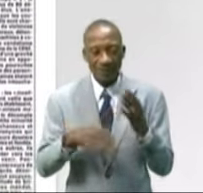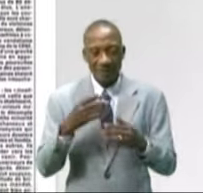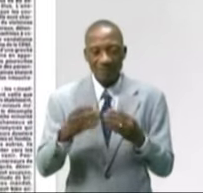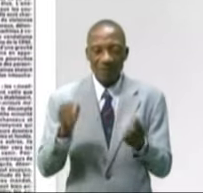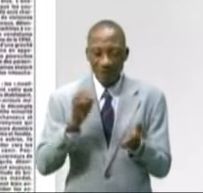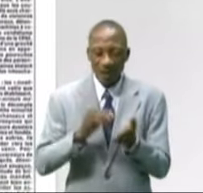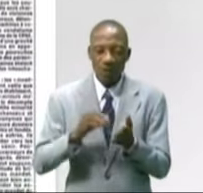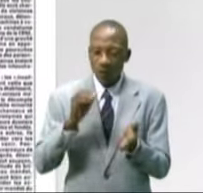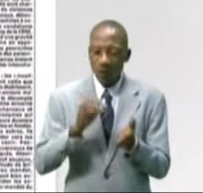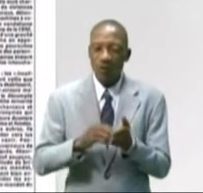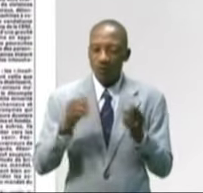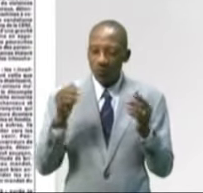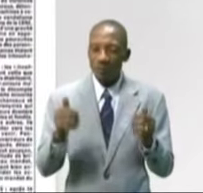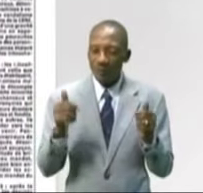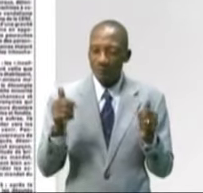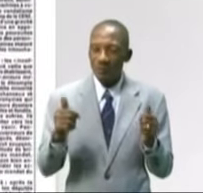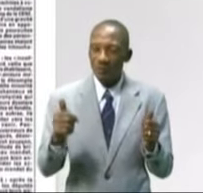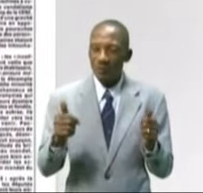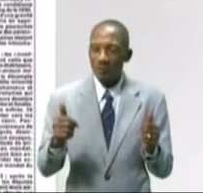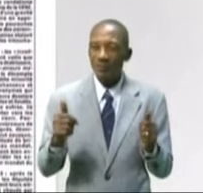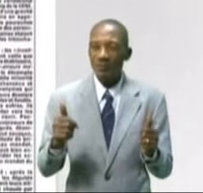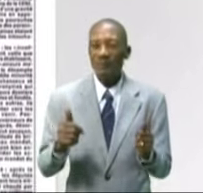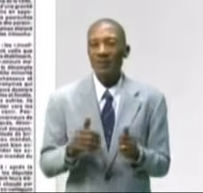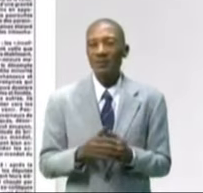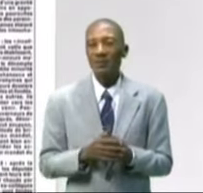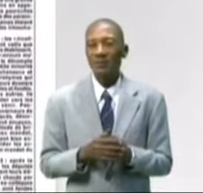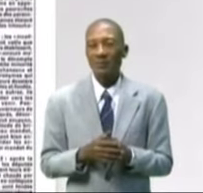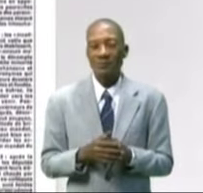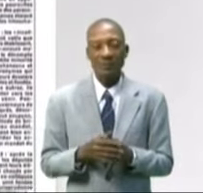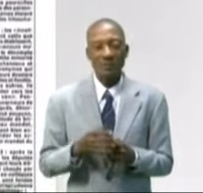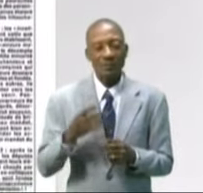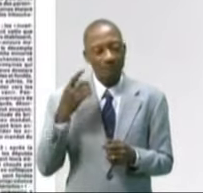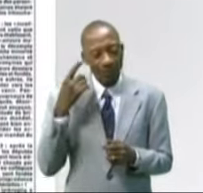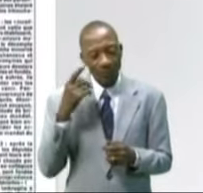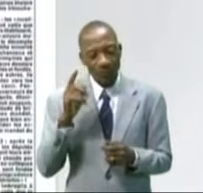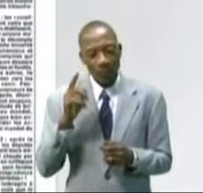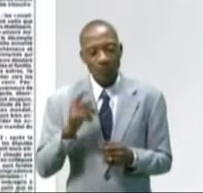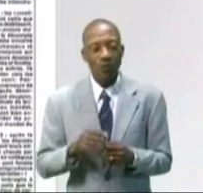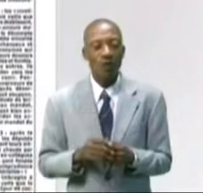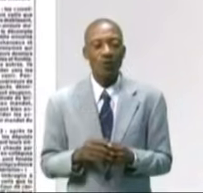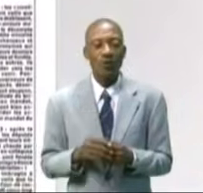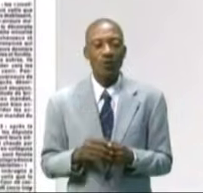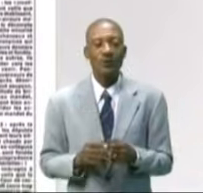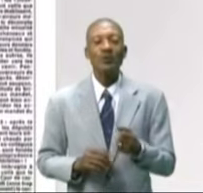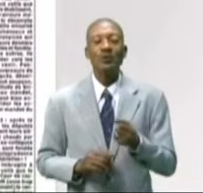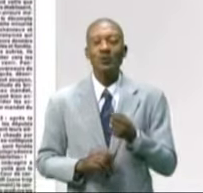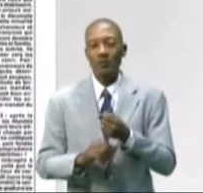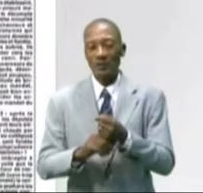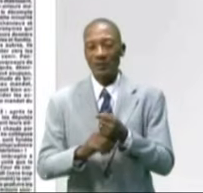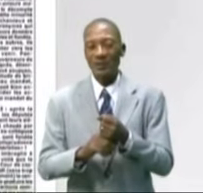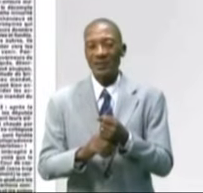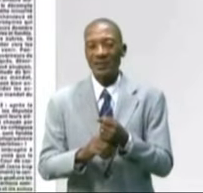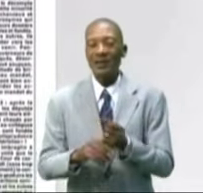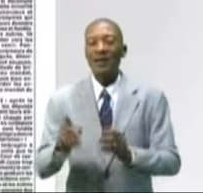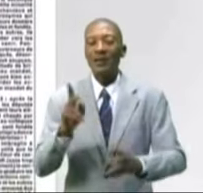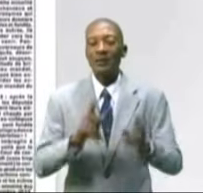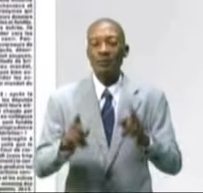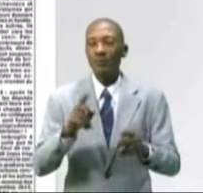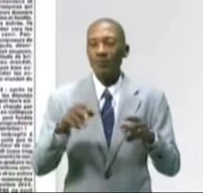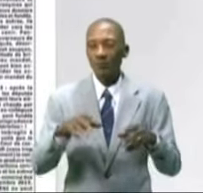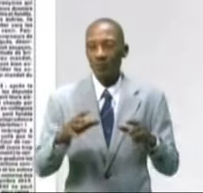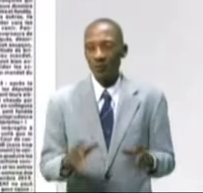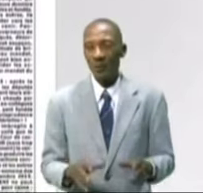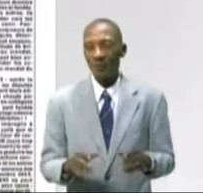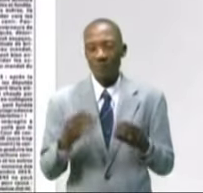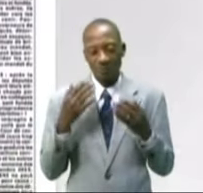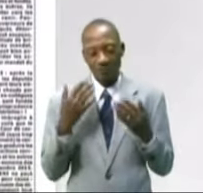conforter ses partisans au sein de la plateforme AAUNC qui attendait de longue date un retour de l'ascenseur de la part du chef